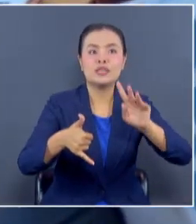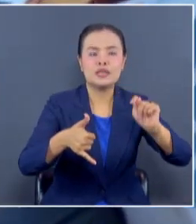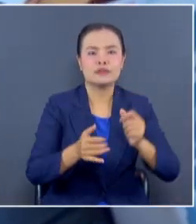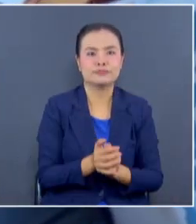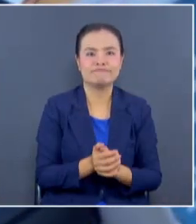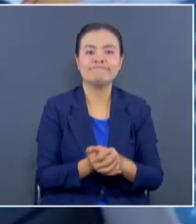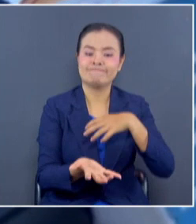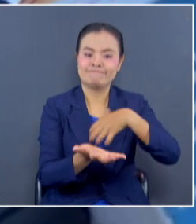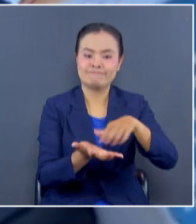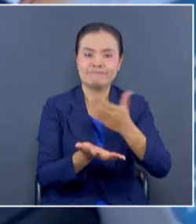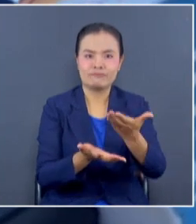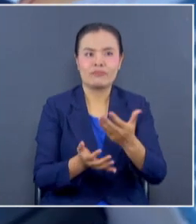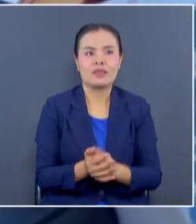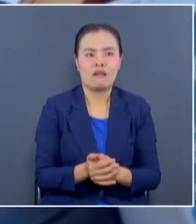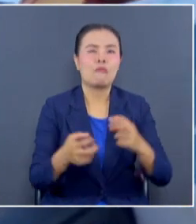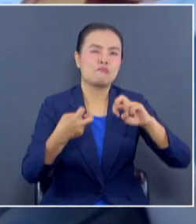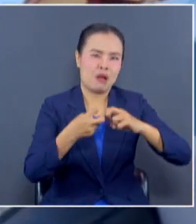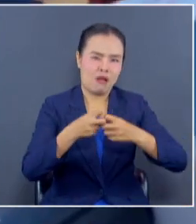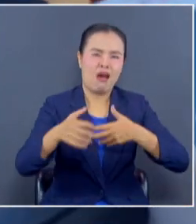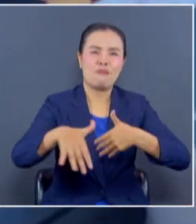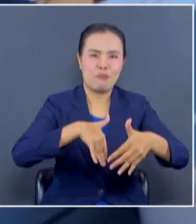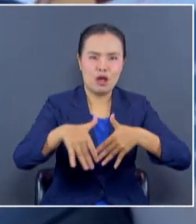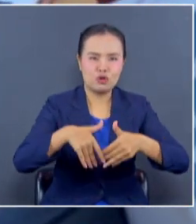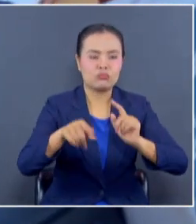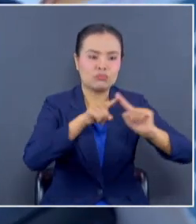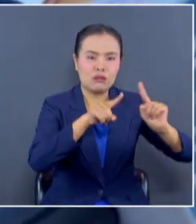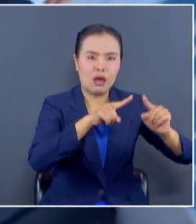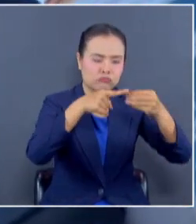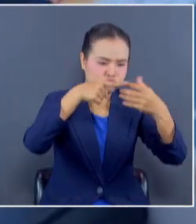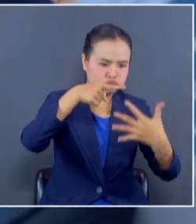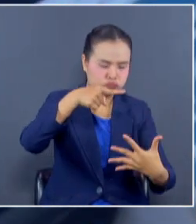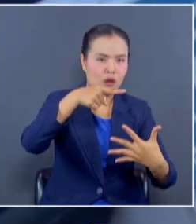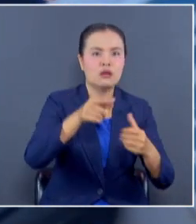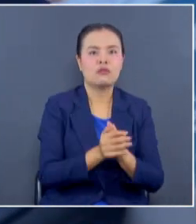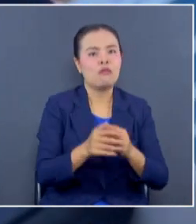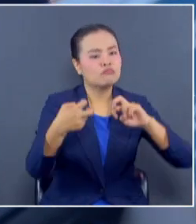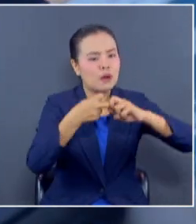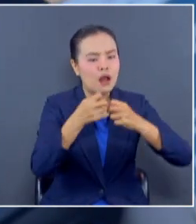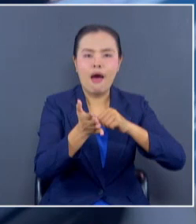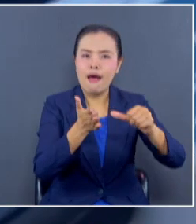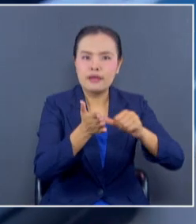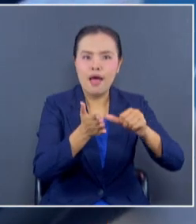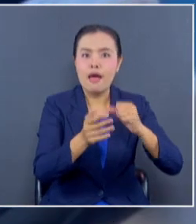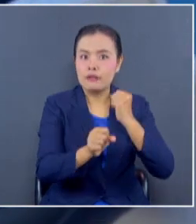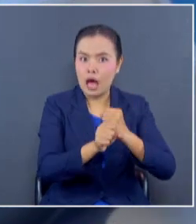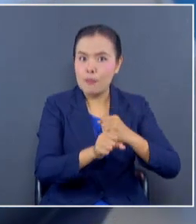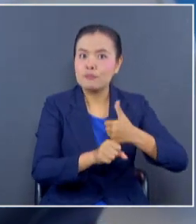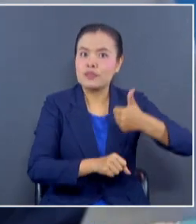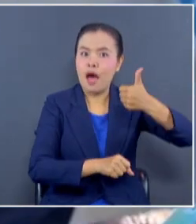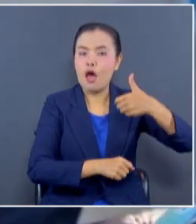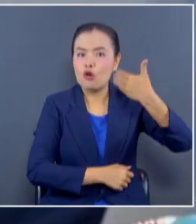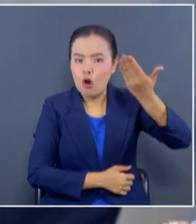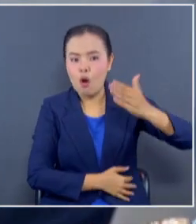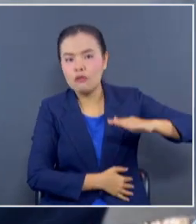าชนมีความลึกของปัญหาอยู่หลายๆมิติดังนั้นก็ต้องทำทุกๆอย่างนะครับอะไรทำได้ทำก่อนนะครับเรื่องของ